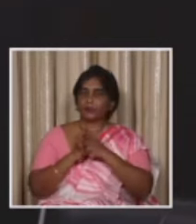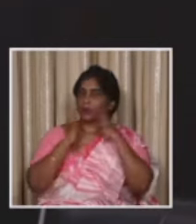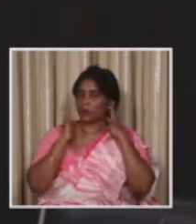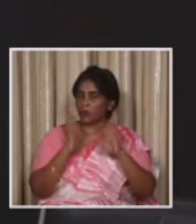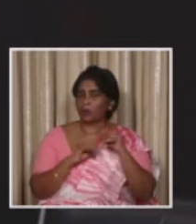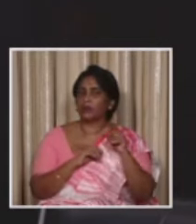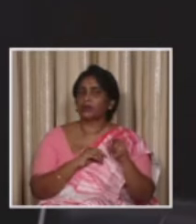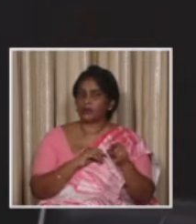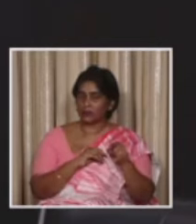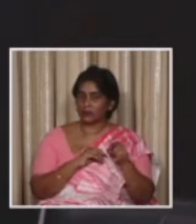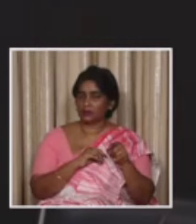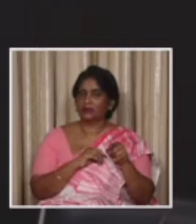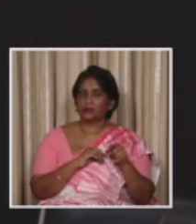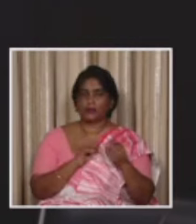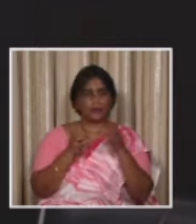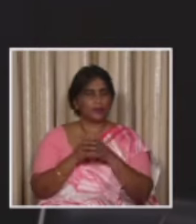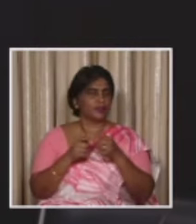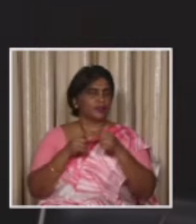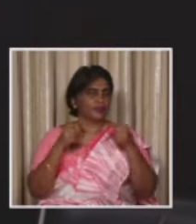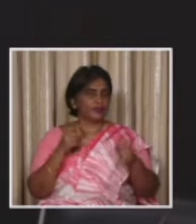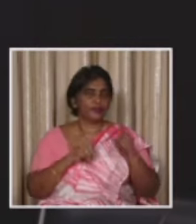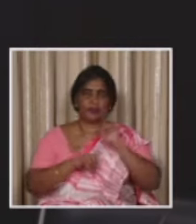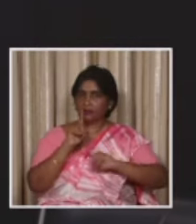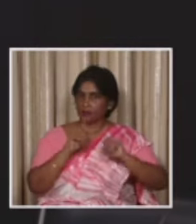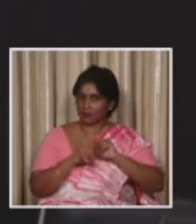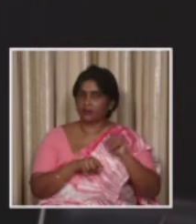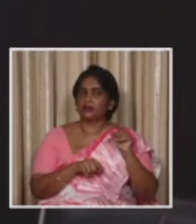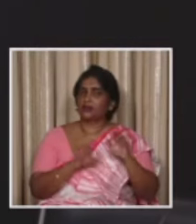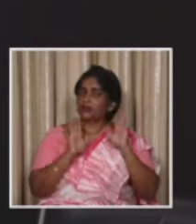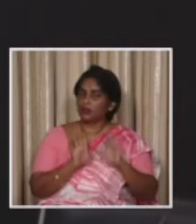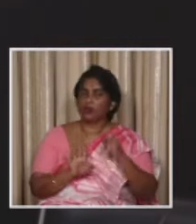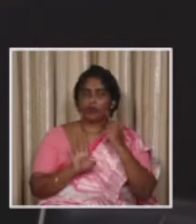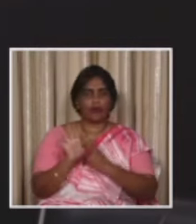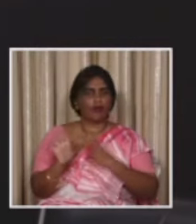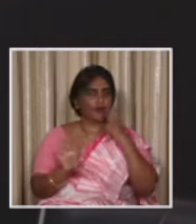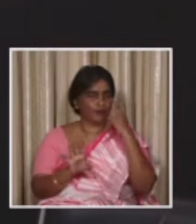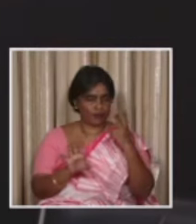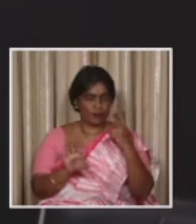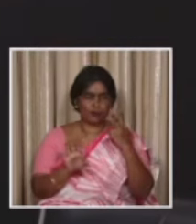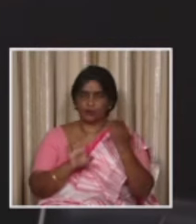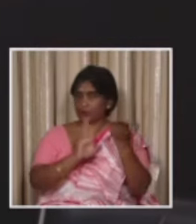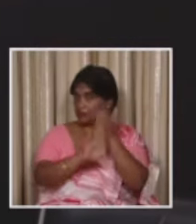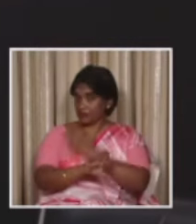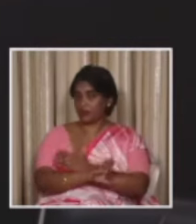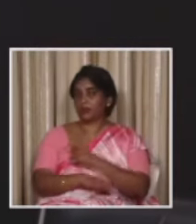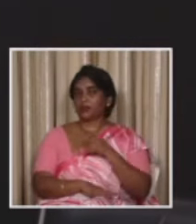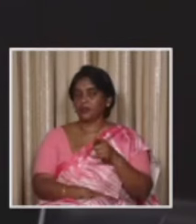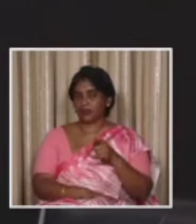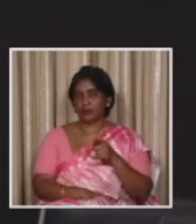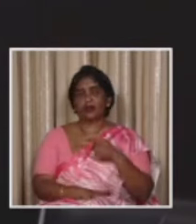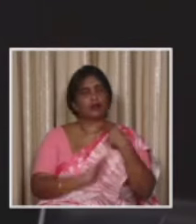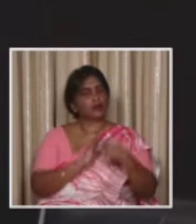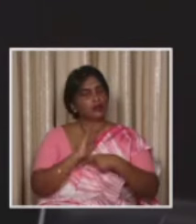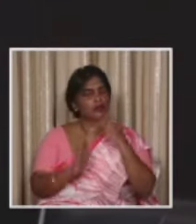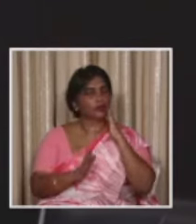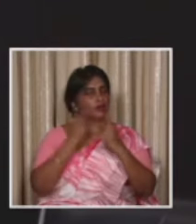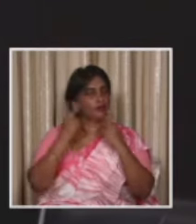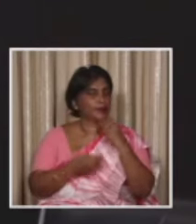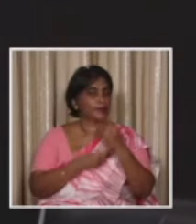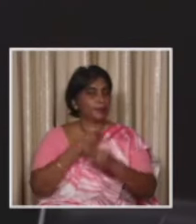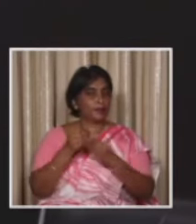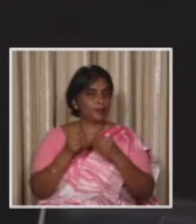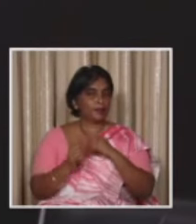වශයෙන් පක්ෂ විපක්ෂ කතා කරනවා. හැබැයි අවුරුදු 2කට ඉස්සෙල්ලා මේ රටේ සංචාරක